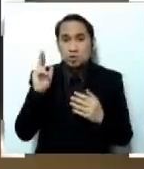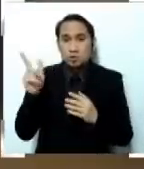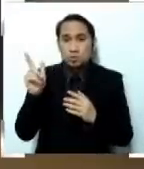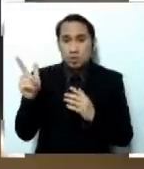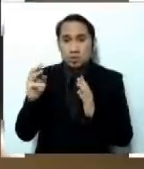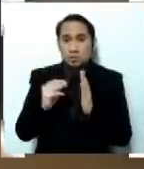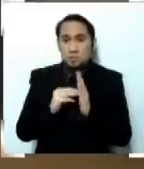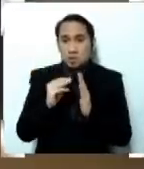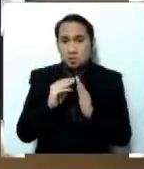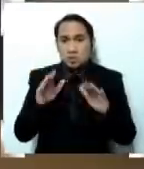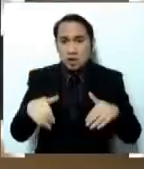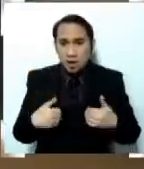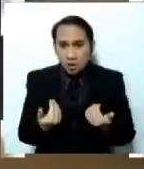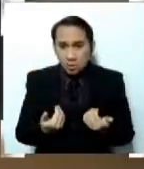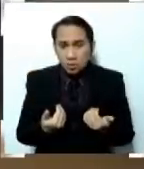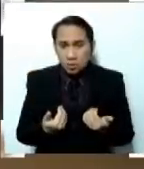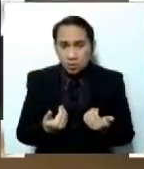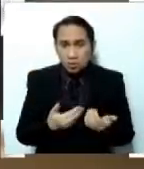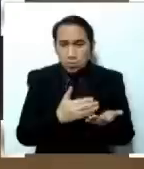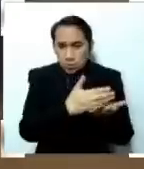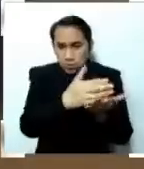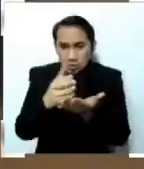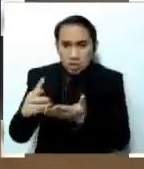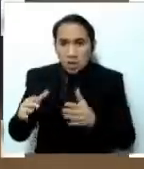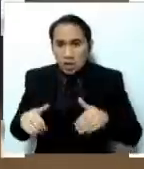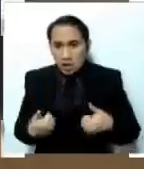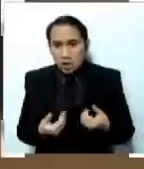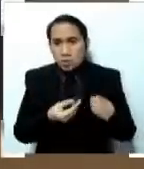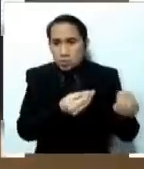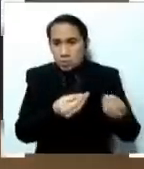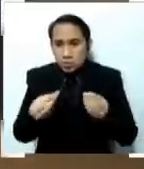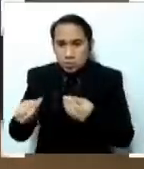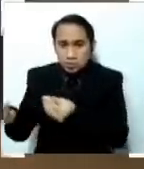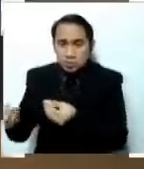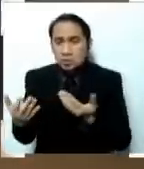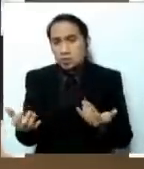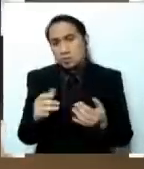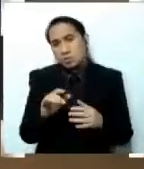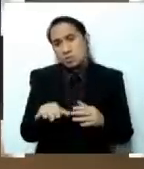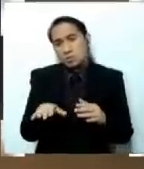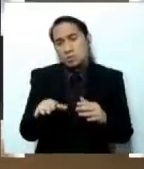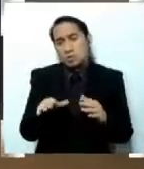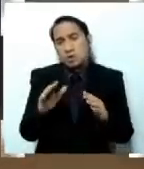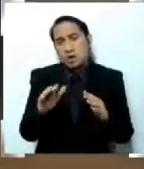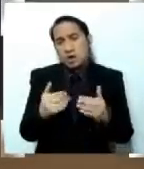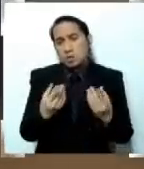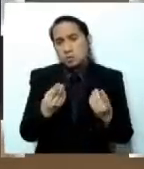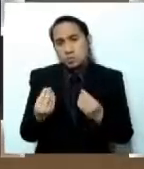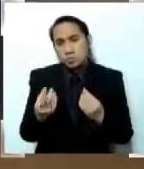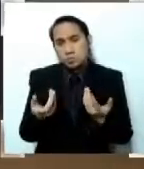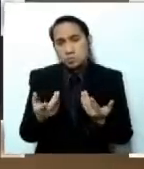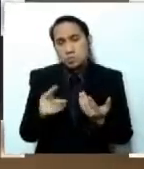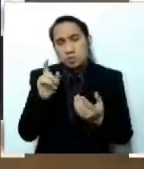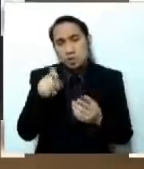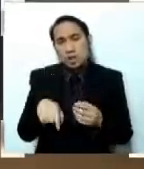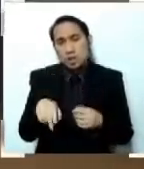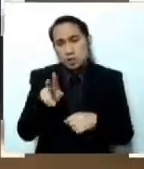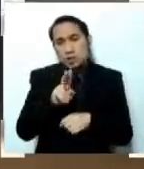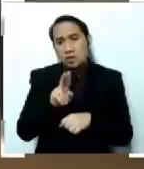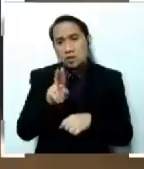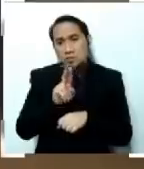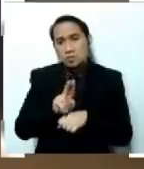doses? You cannot do that unless you mobilize the private sector and the LGU